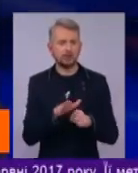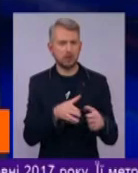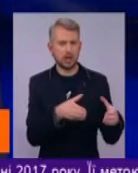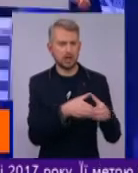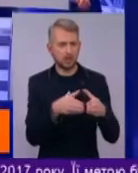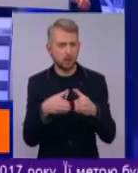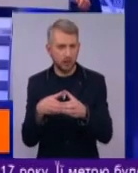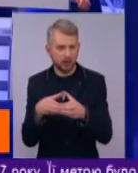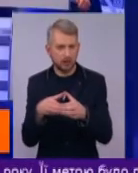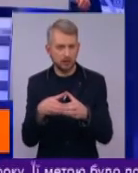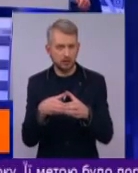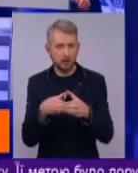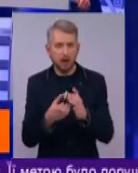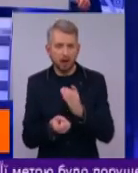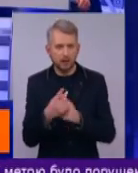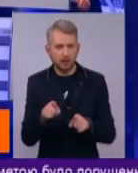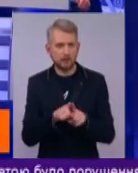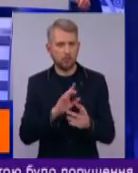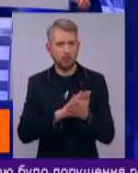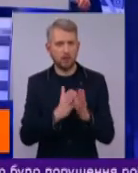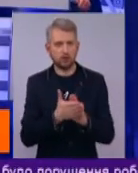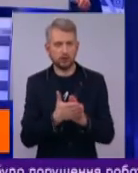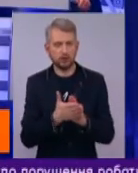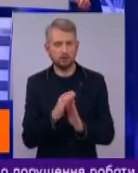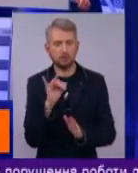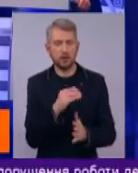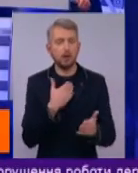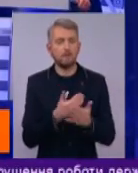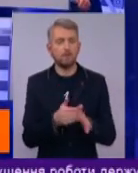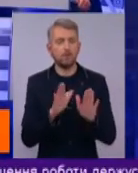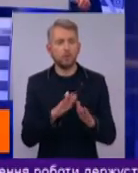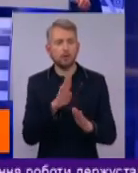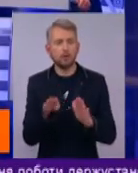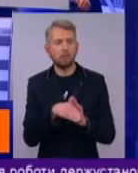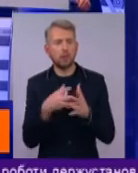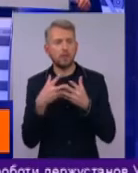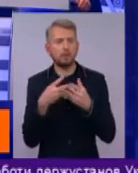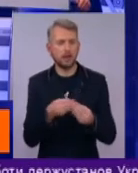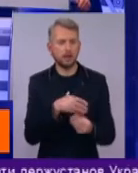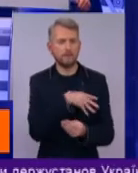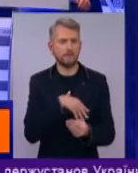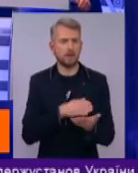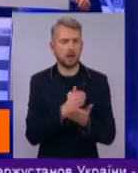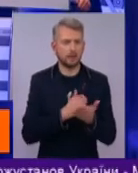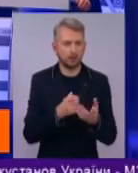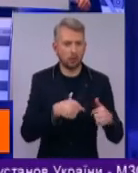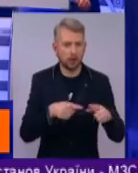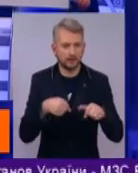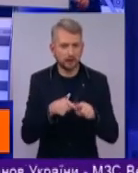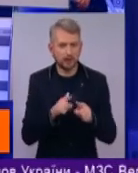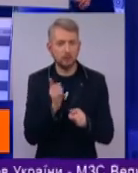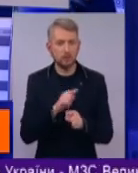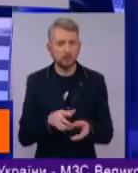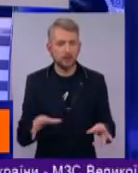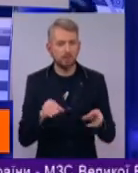категории оказались в таком положении. И вот только под давлением ветеранских организаций, причем